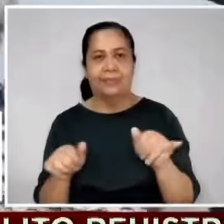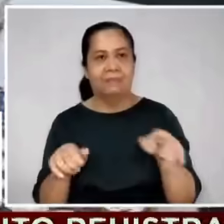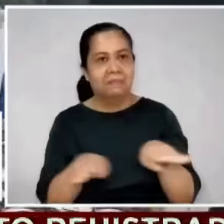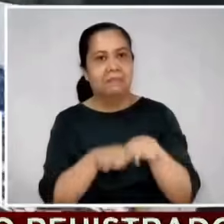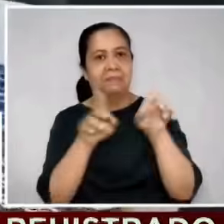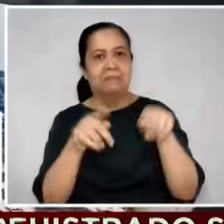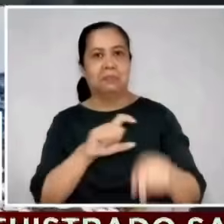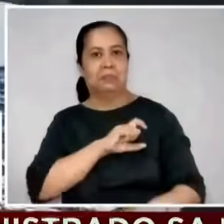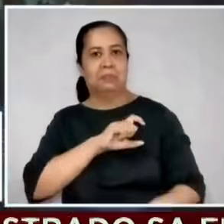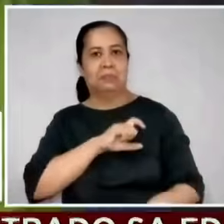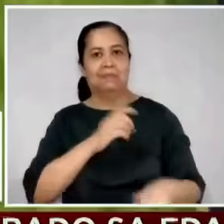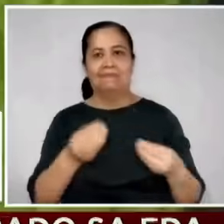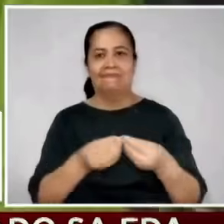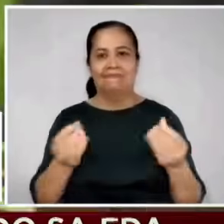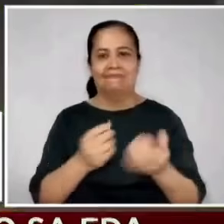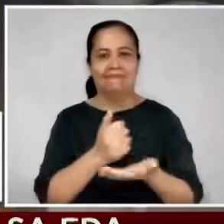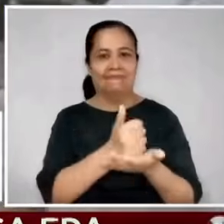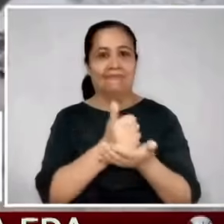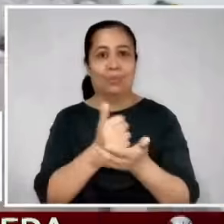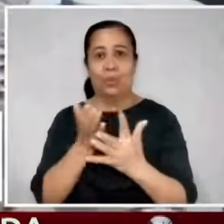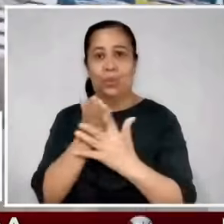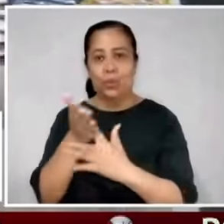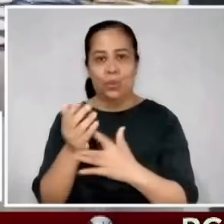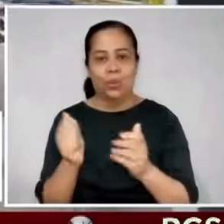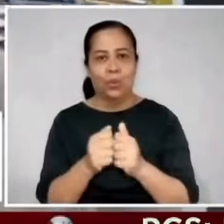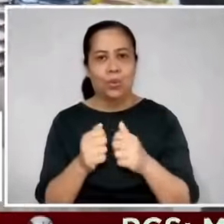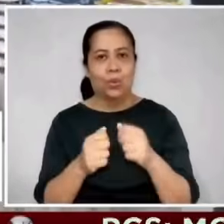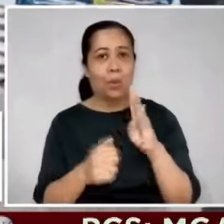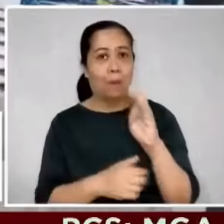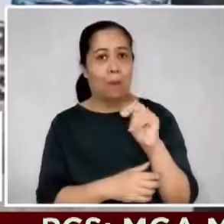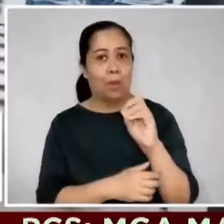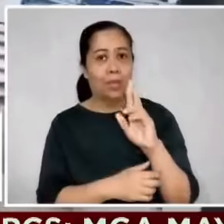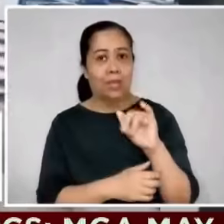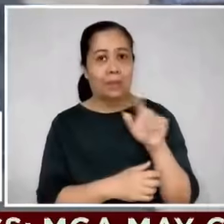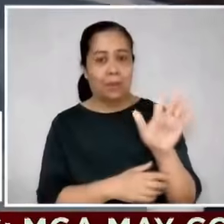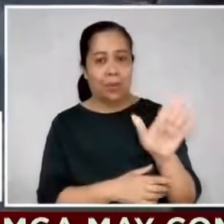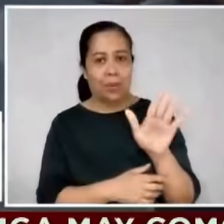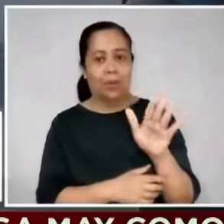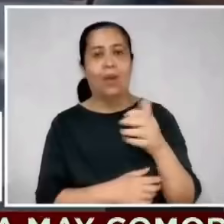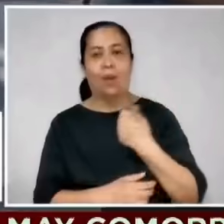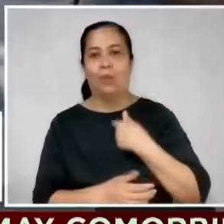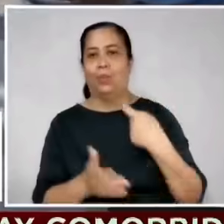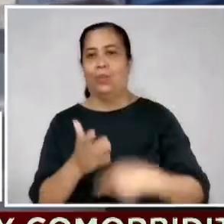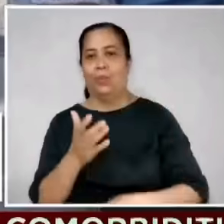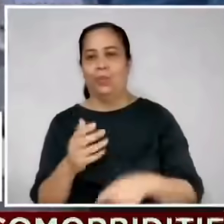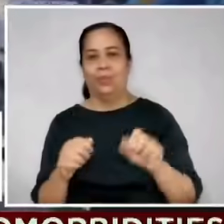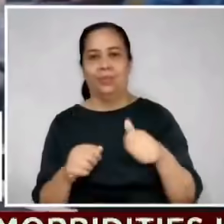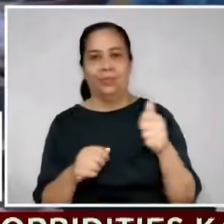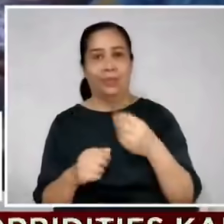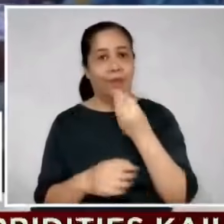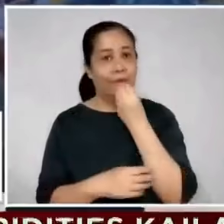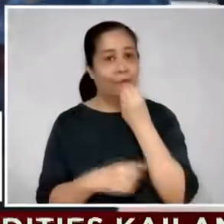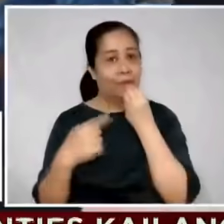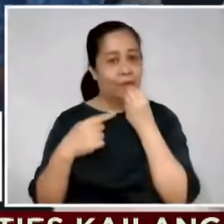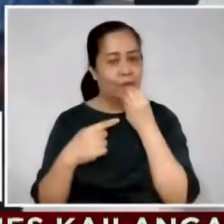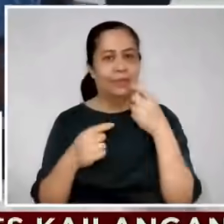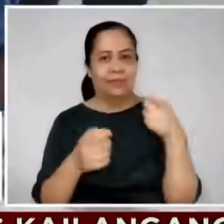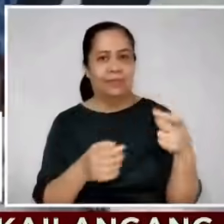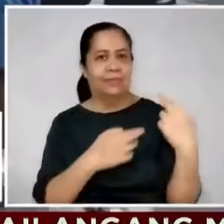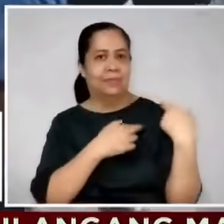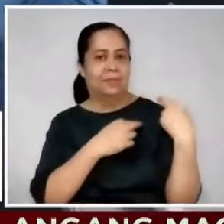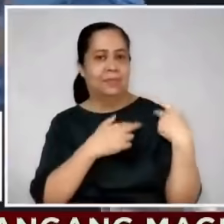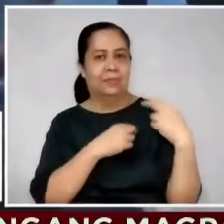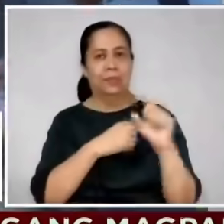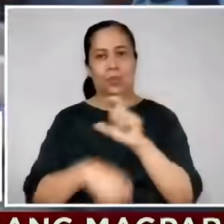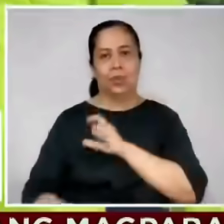pamamigay ng ayuda sa pamamagitan ng Boundary Mo Sagot Ko sa Sampaloc, Maynila. Bukod sa pagkain, sinagot ng mga pulis ang